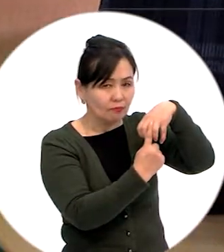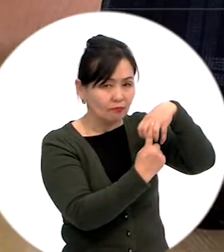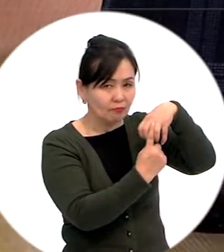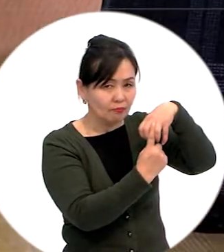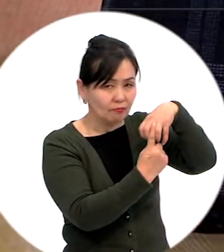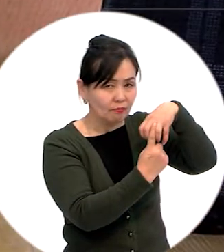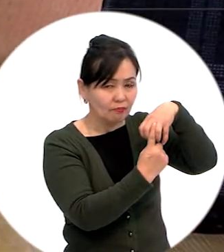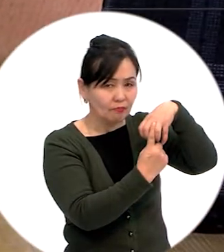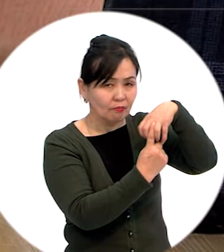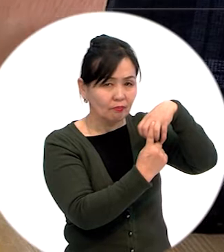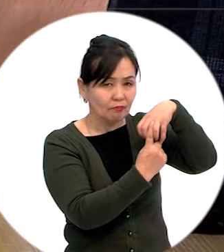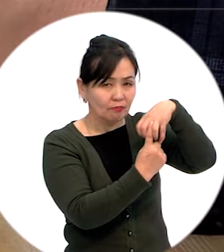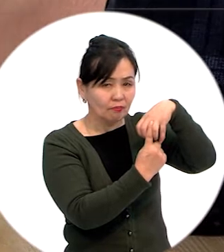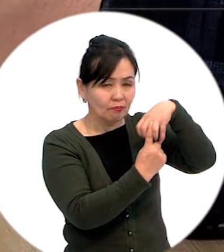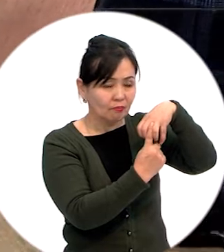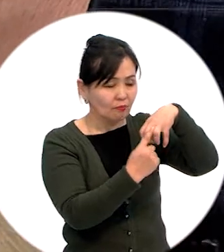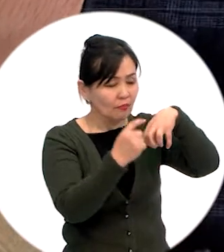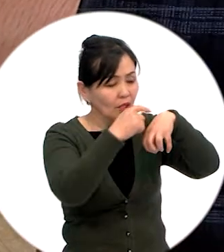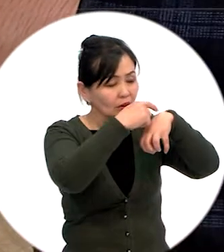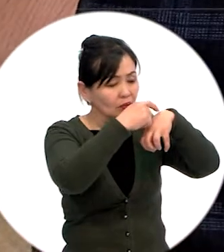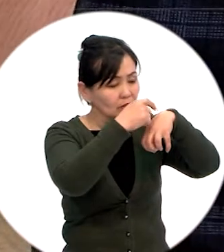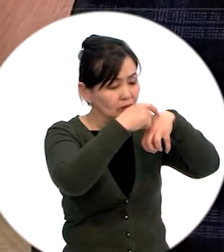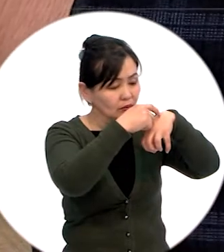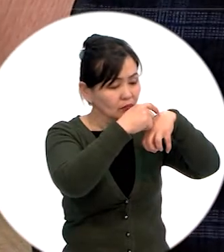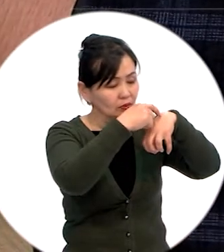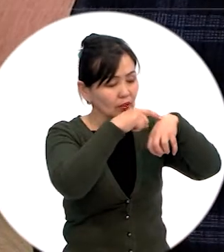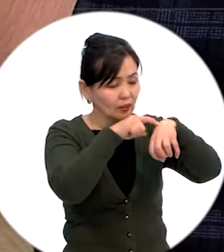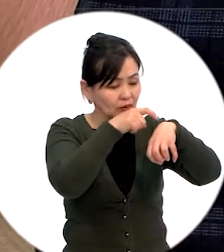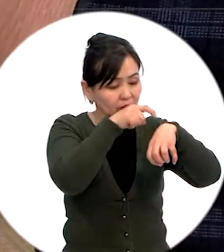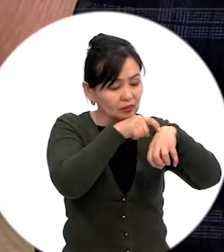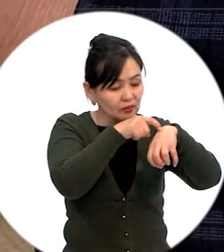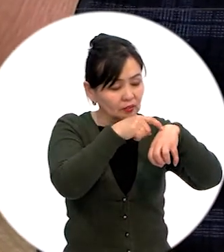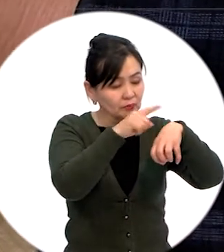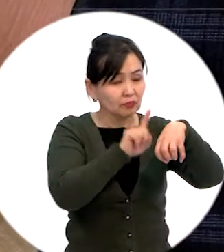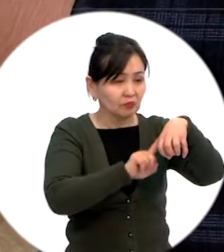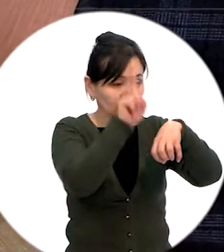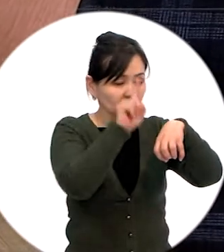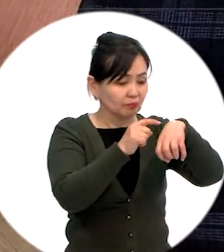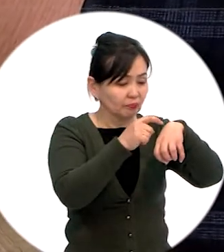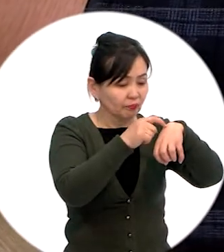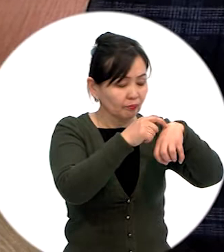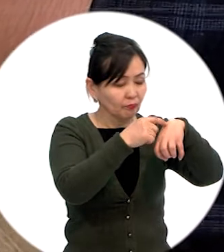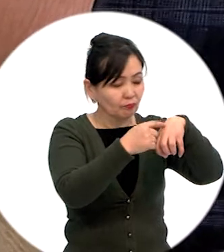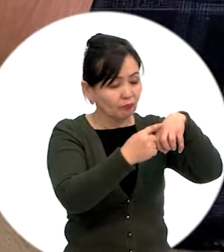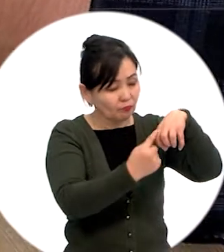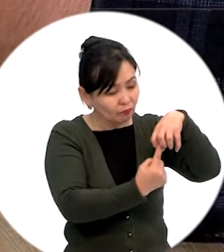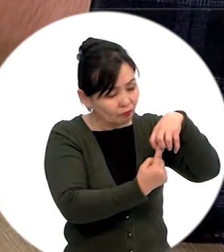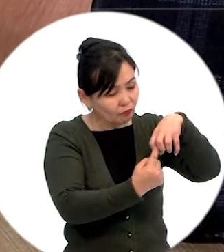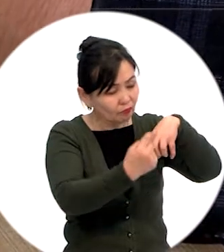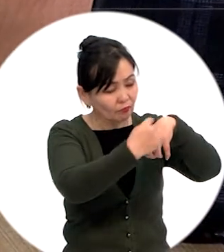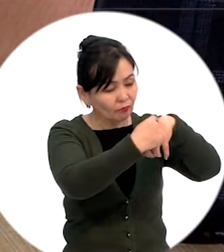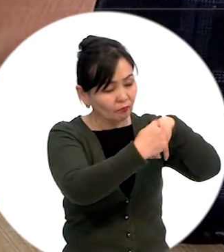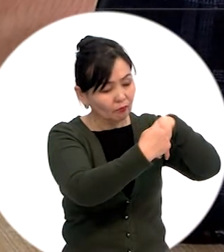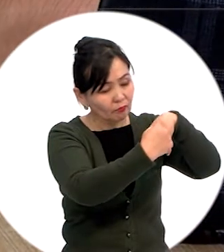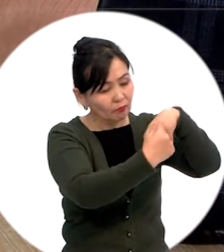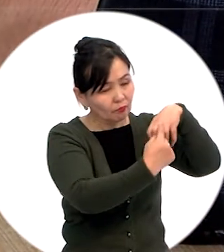За судлууд нь бүгдээр яг нэг газраас эхэлдэг байгаа шүү. Нэг цэгээс эхлээд яг доошогоо ингэ явдаг байгаа. Гэхдээ одоо тарвс байх